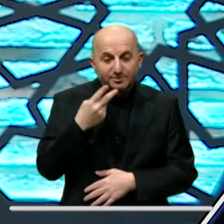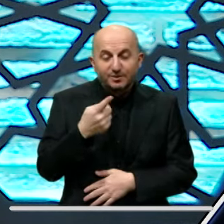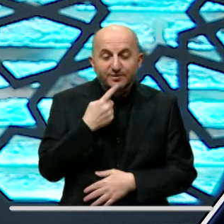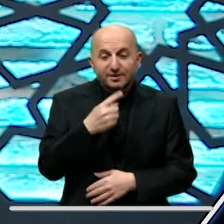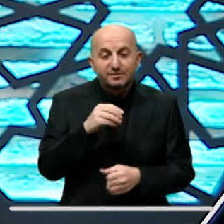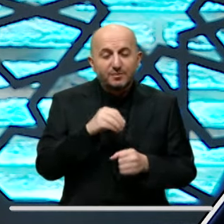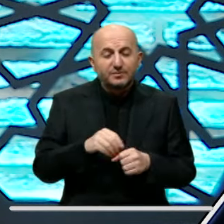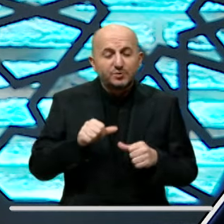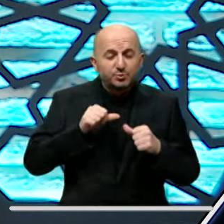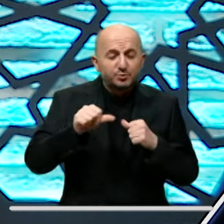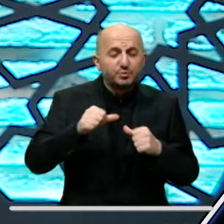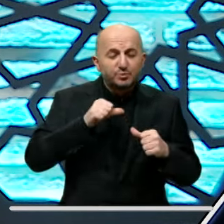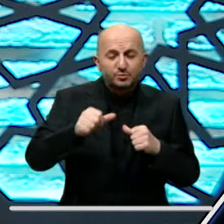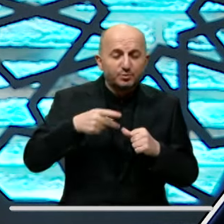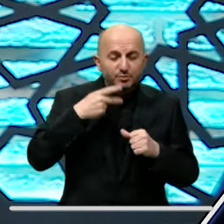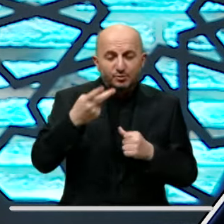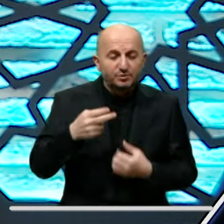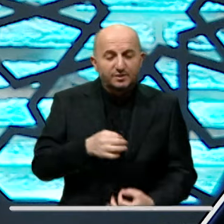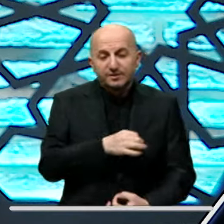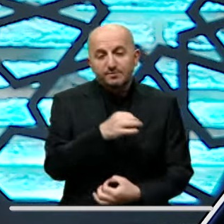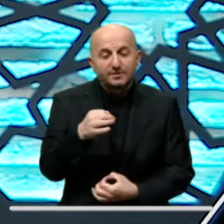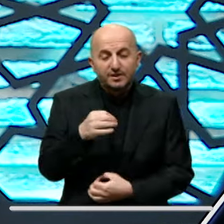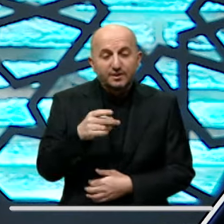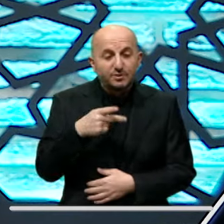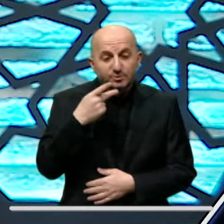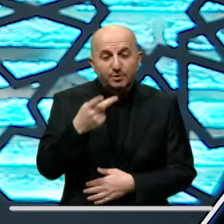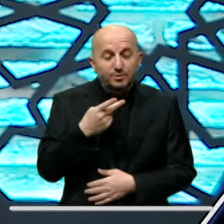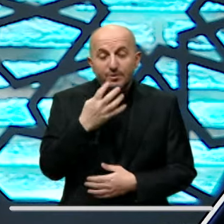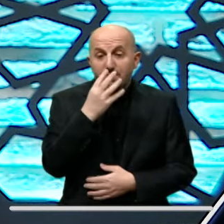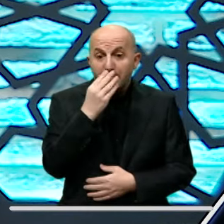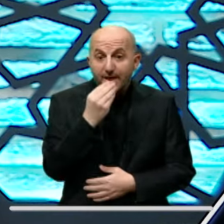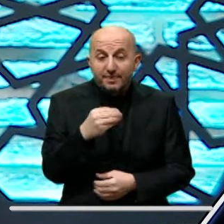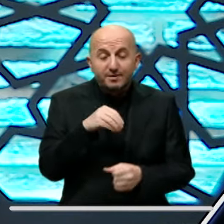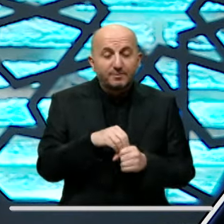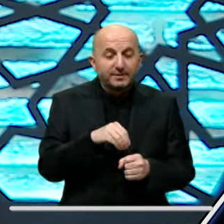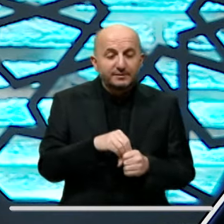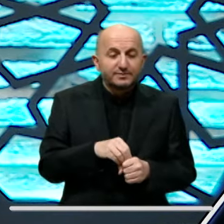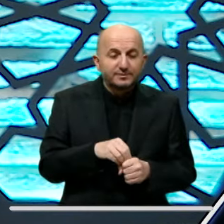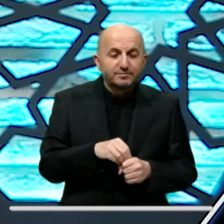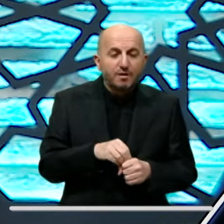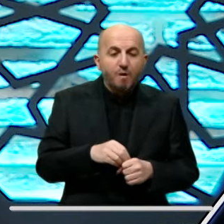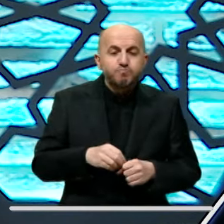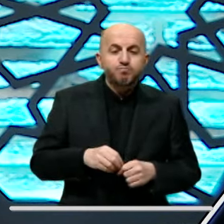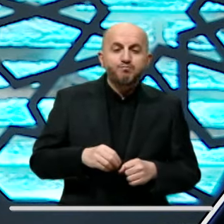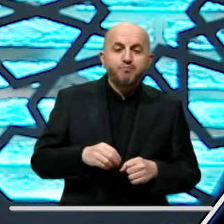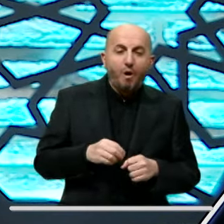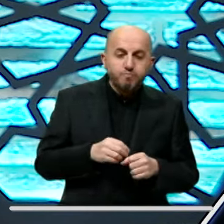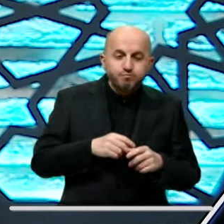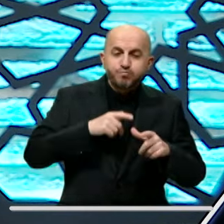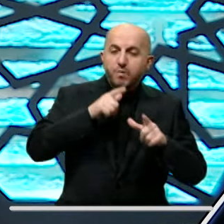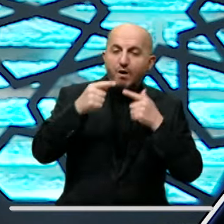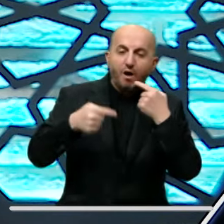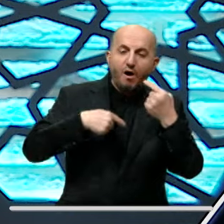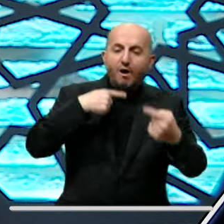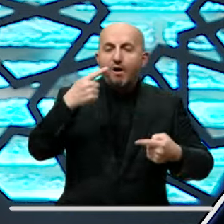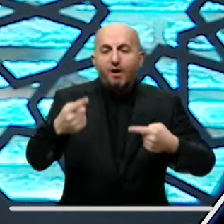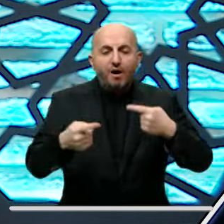için uzun uzun konuşanlar, sözünü beğendirmek için avurdunu şişire şişire laf edenler